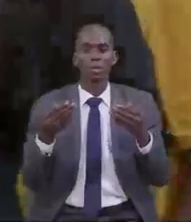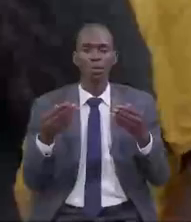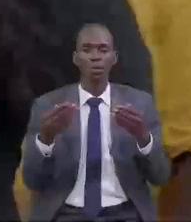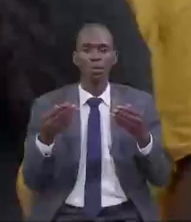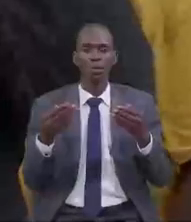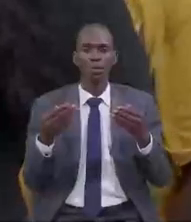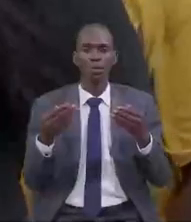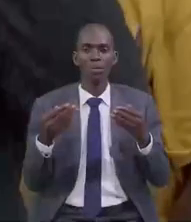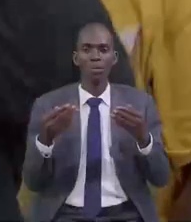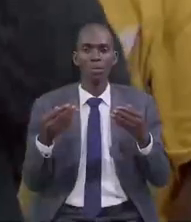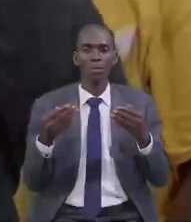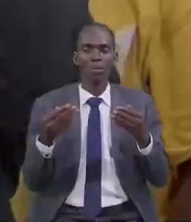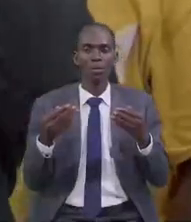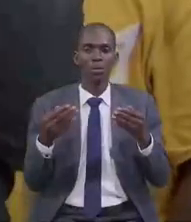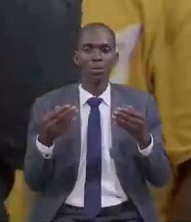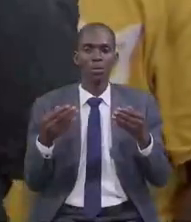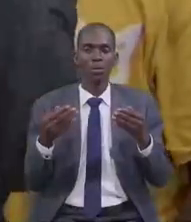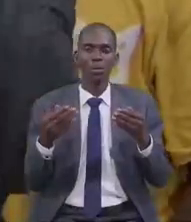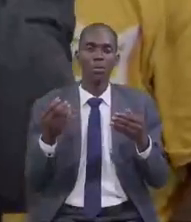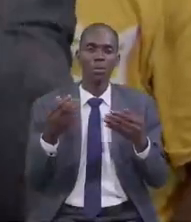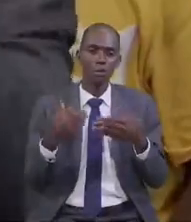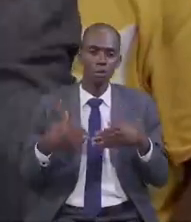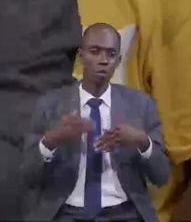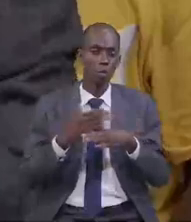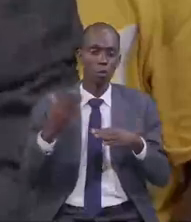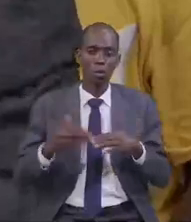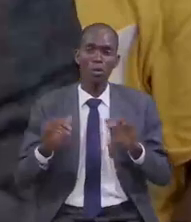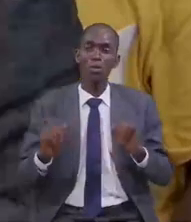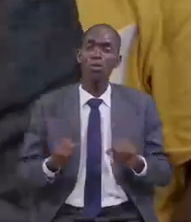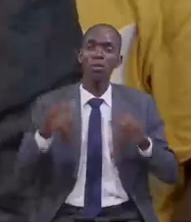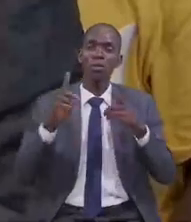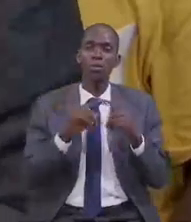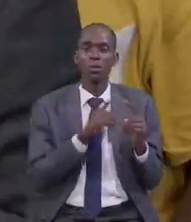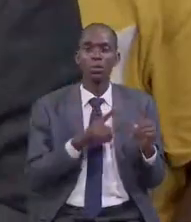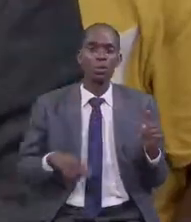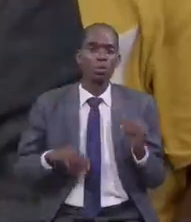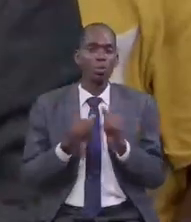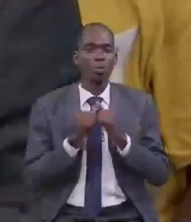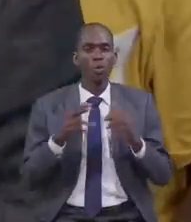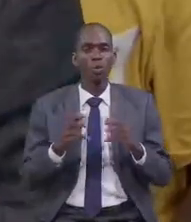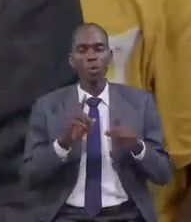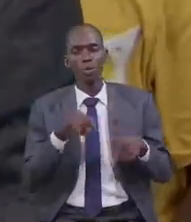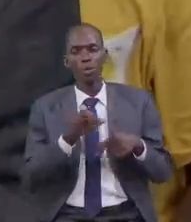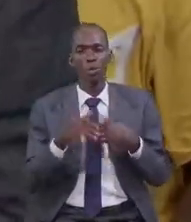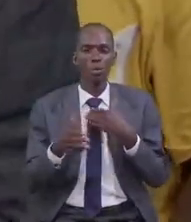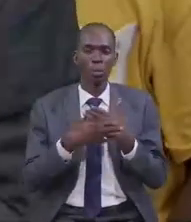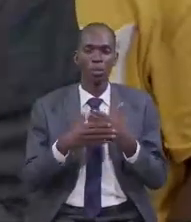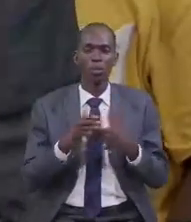au Seigneur. Tu t'es vendu au Seigneur sans regarder en arrière.